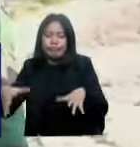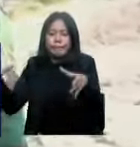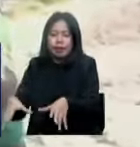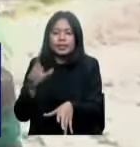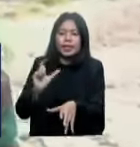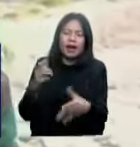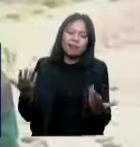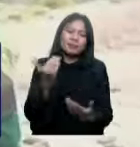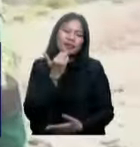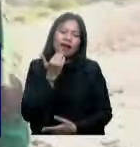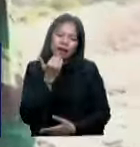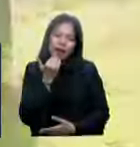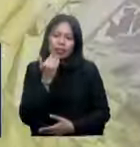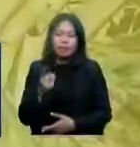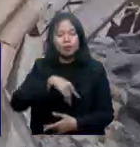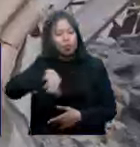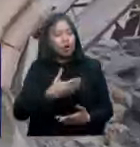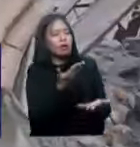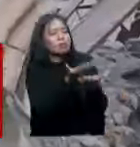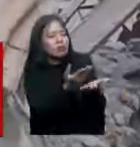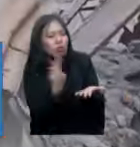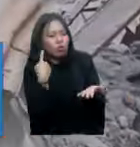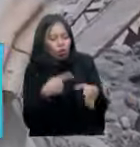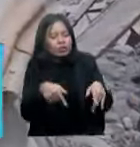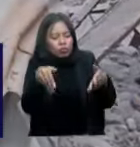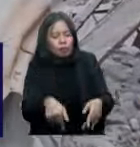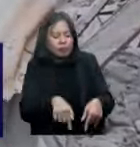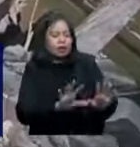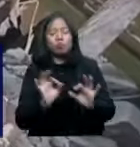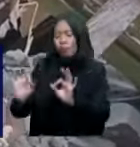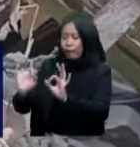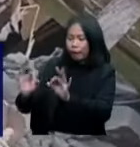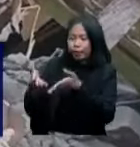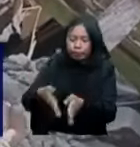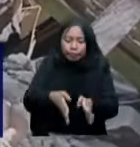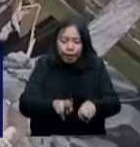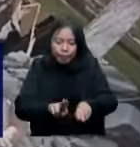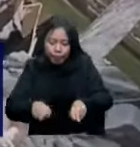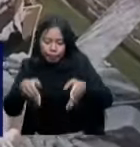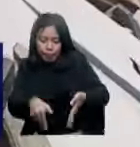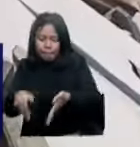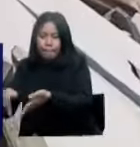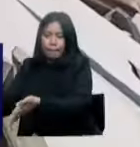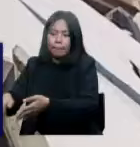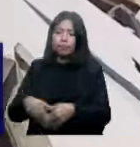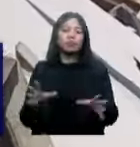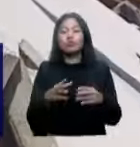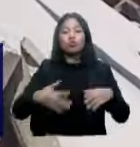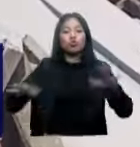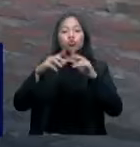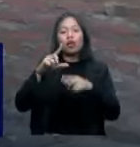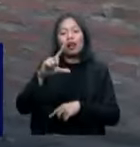sesuai keinginan keluarga permintaan keluarga akibat erupsi gunung lewat Tobi laki-laki ratusan rumah warga dan sekolah di